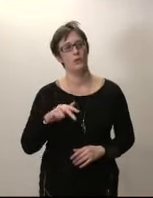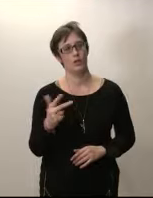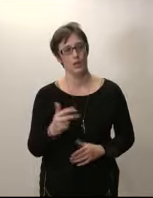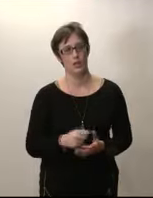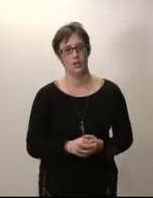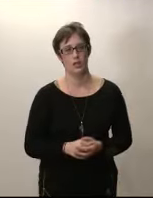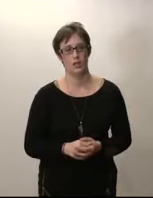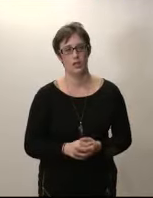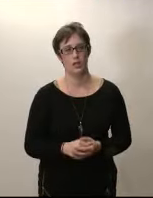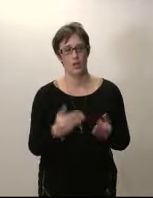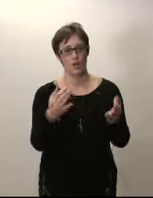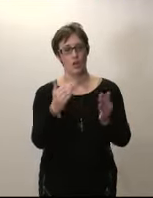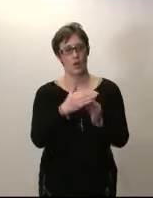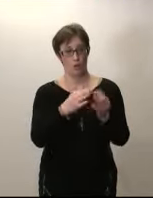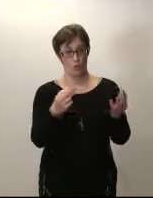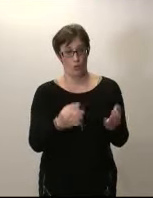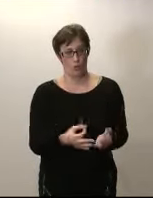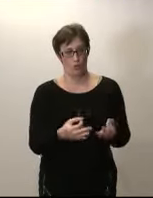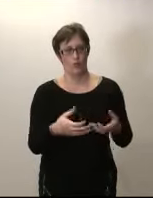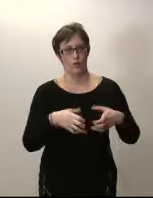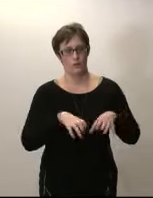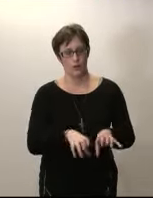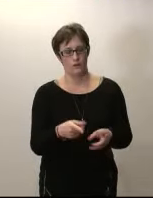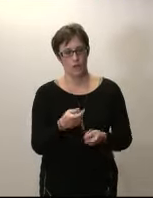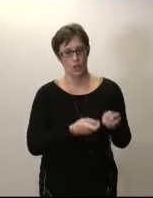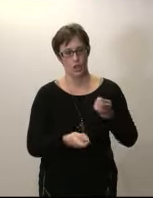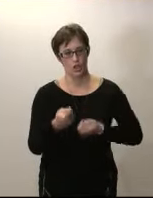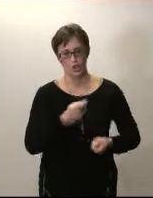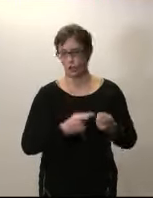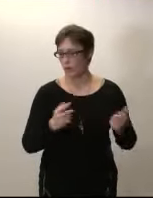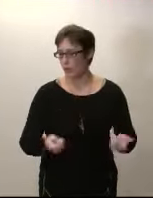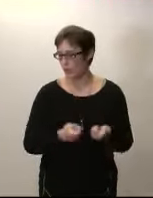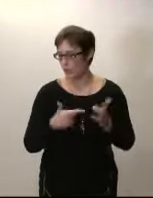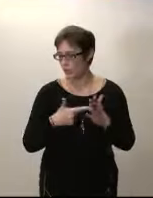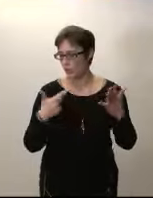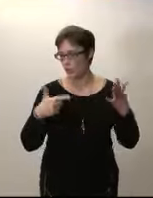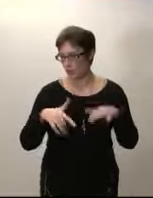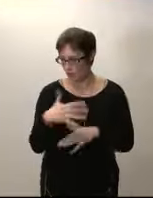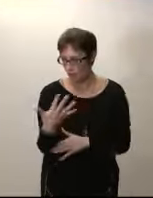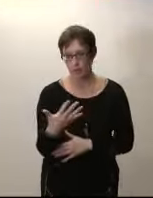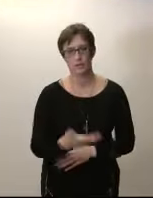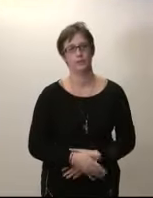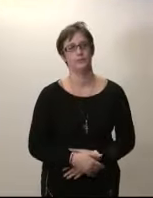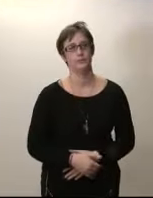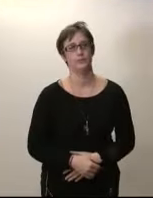comptes administratifs et de gestion de l'exercice 2015. Monsieur Louis.